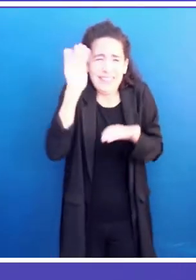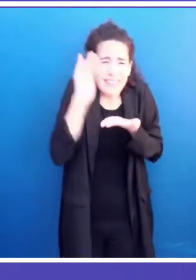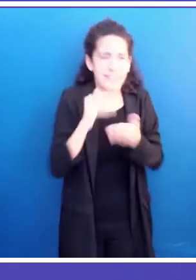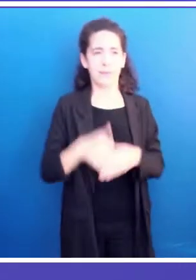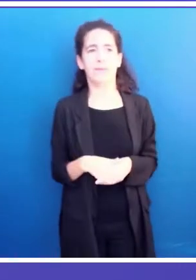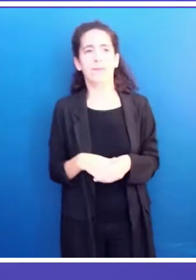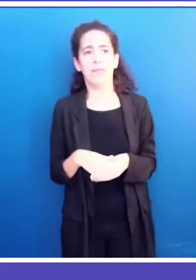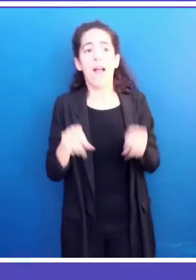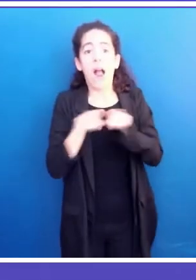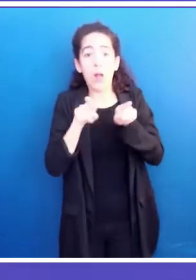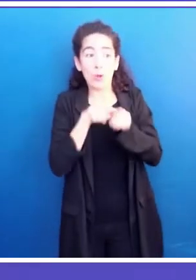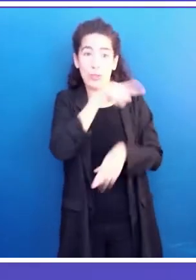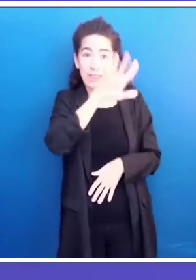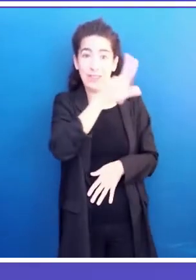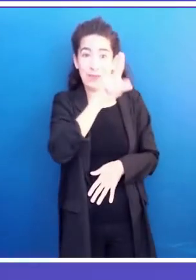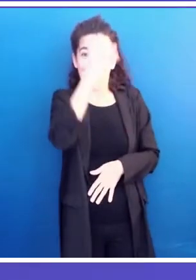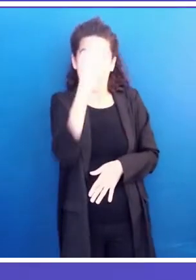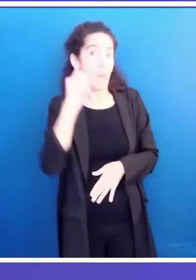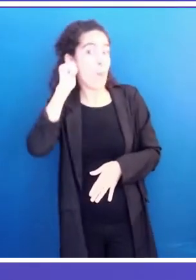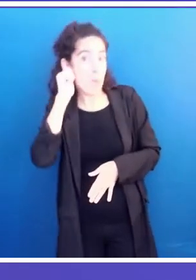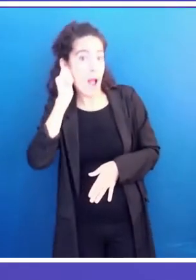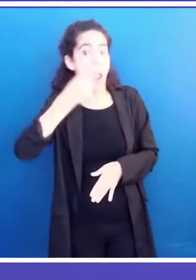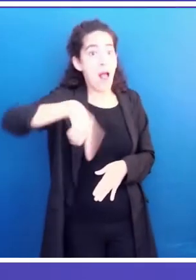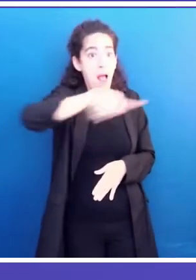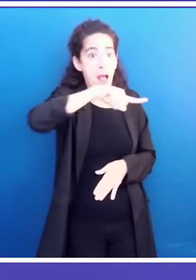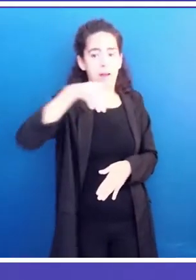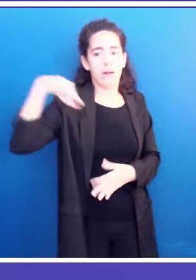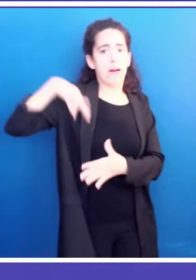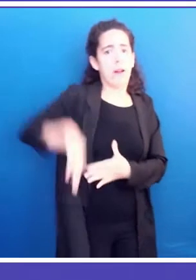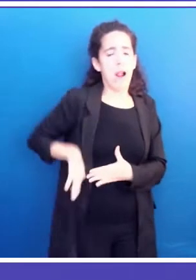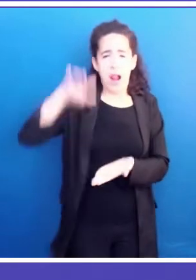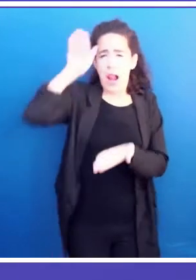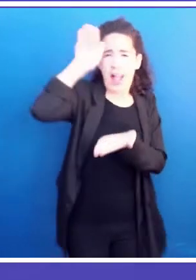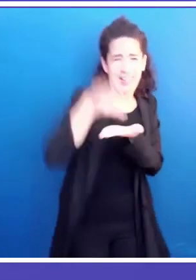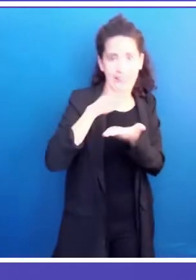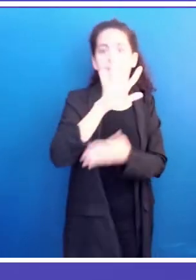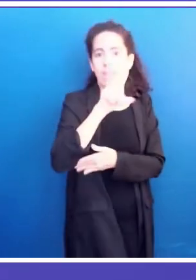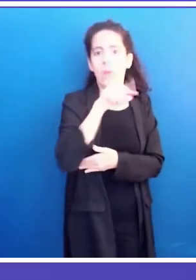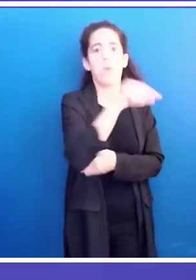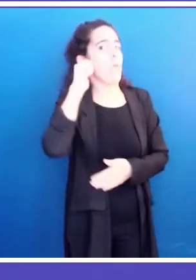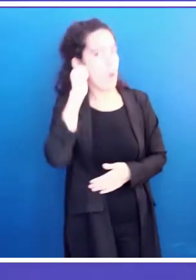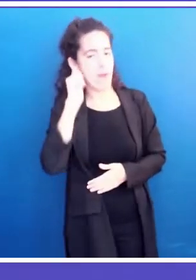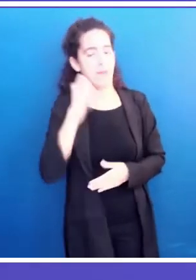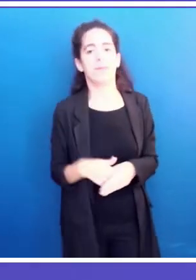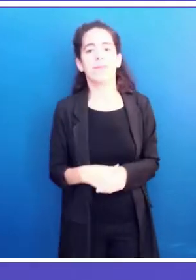النساء قد انخفض أجرهن خلال فترة الطوارئ. أما بالنسبة للعنف المنزلي وهو